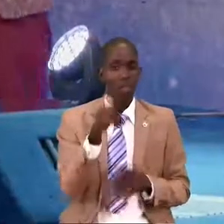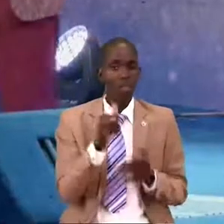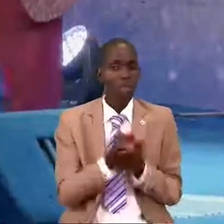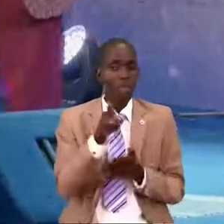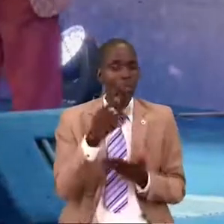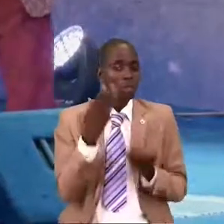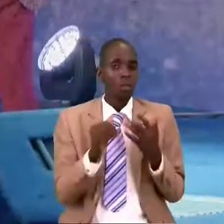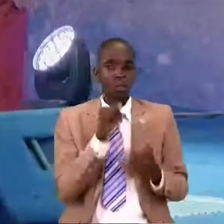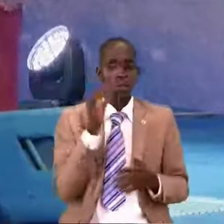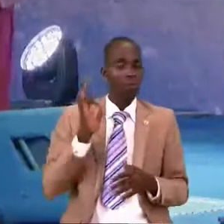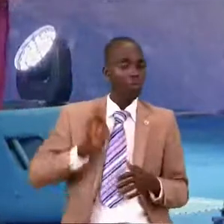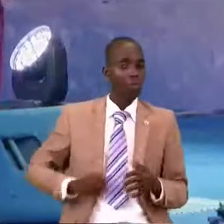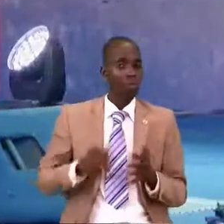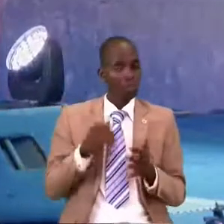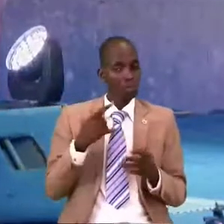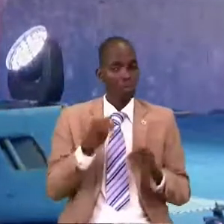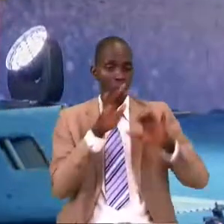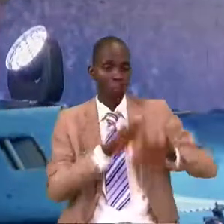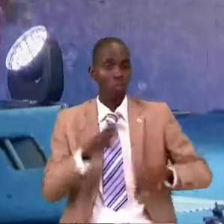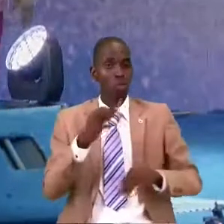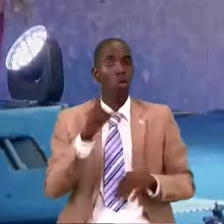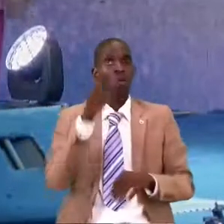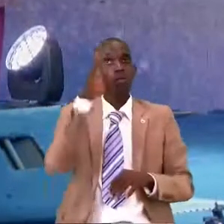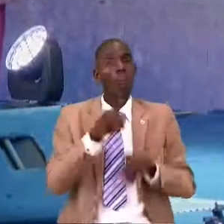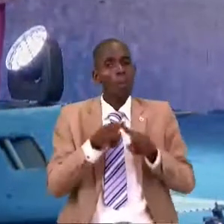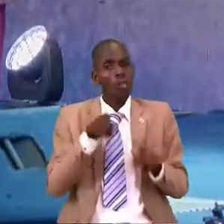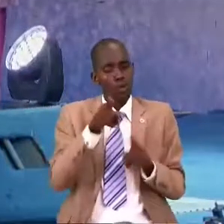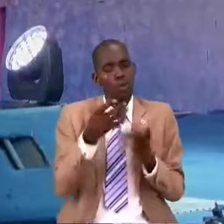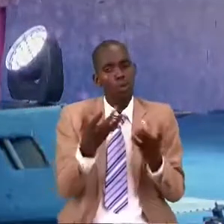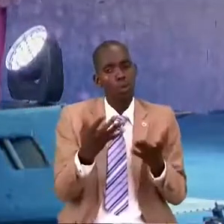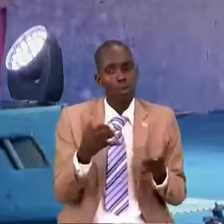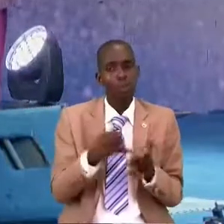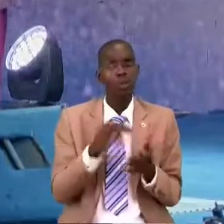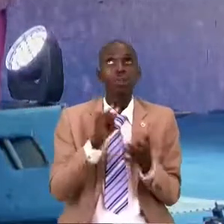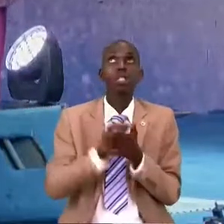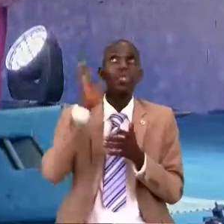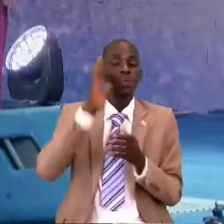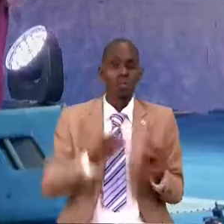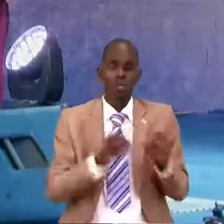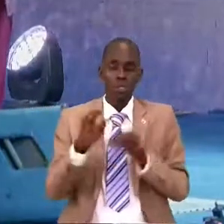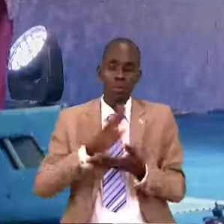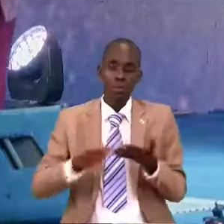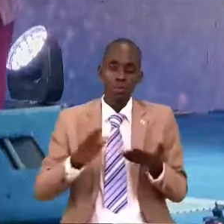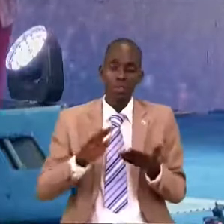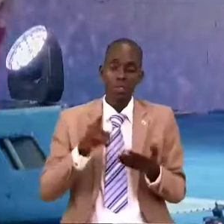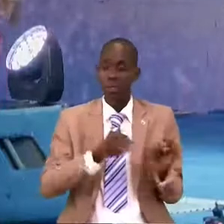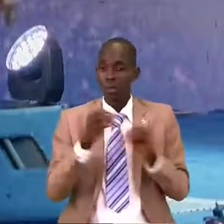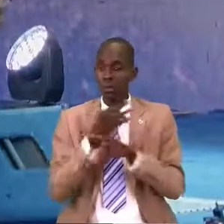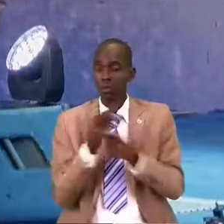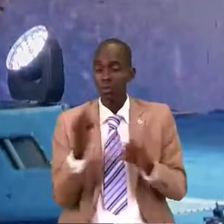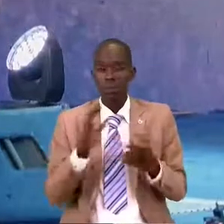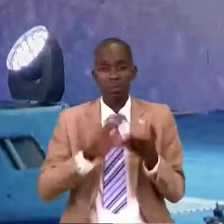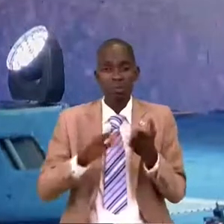salut, le plein salut qui te donnera la transformation, le salut. Un type de salut